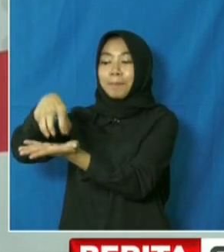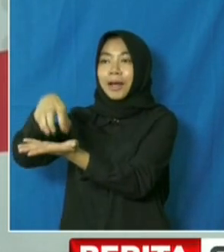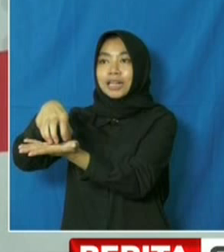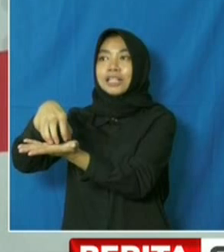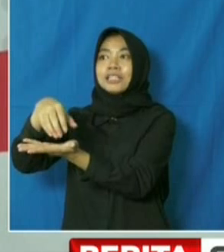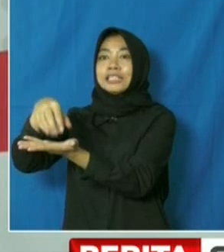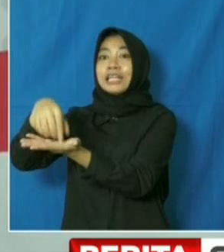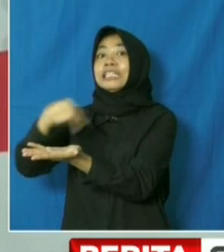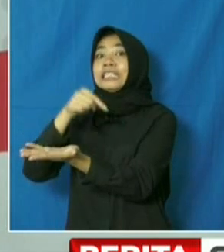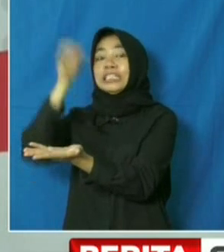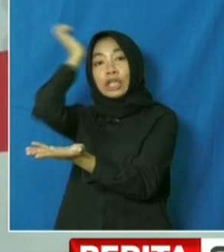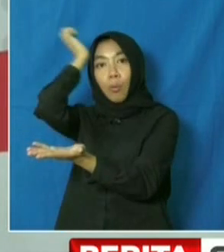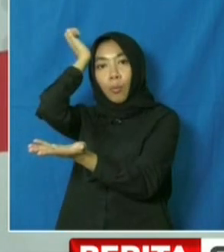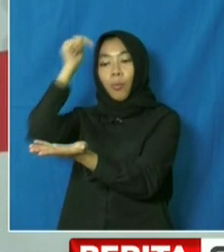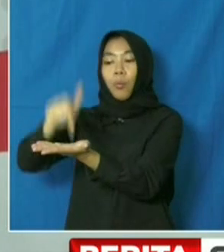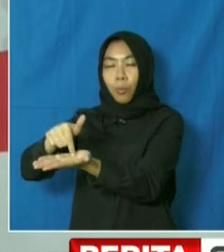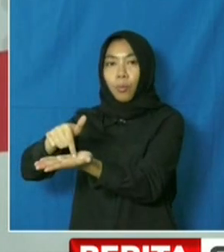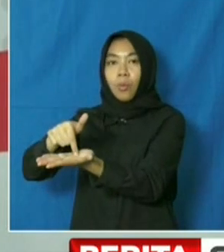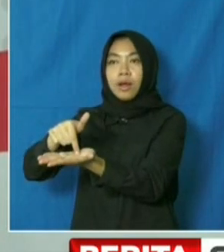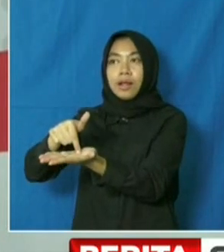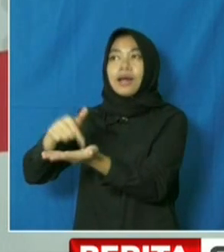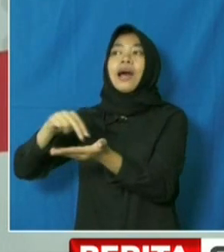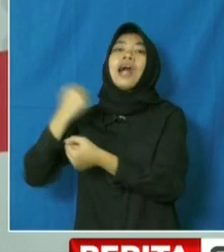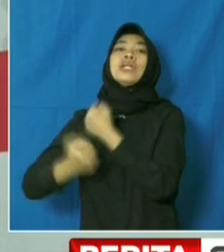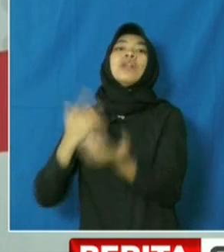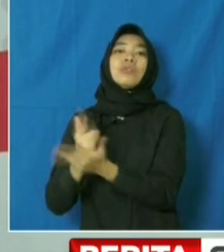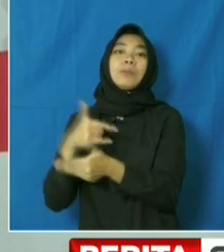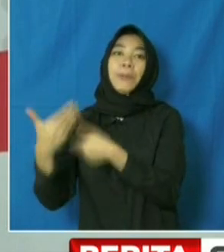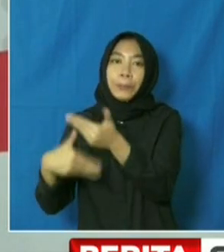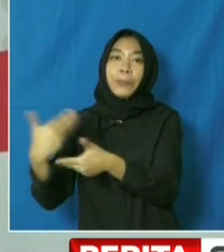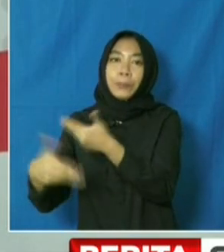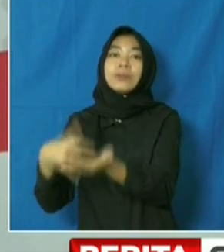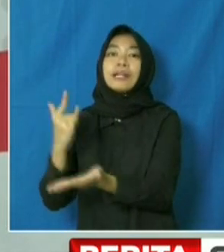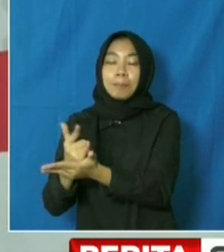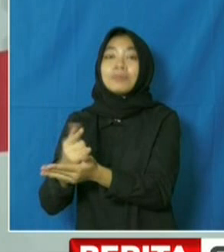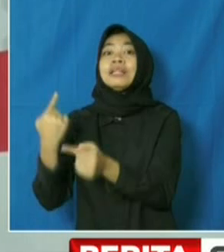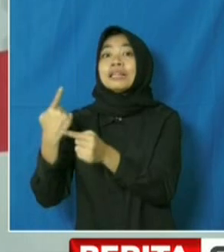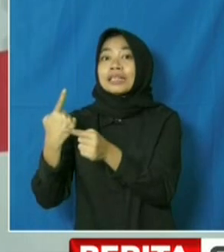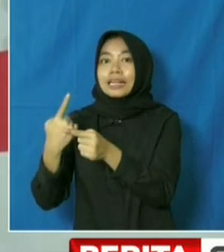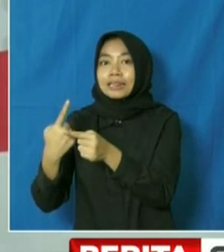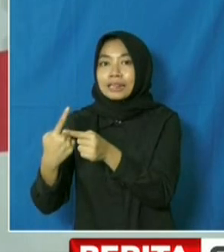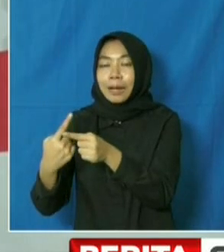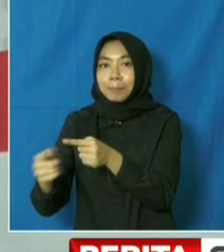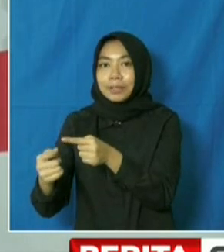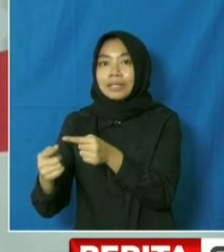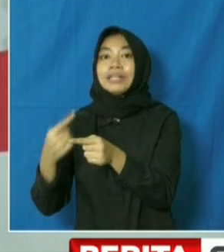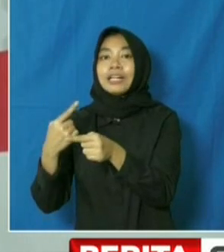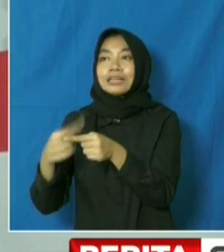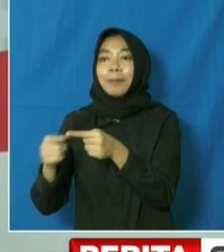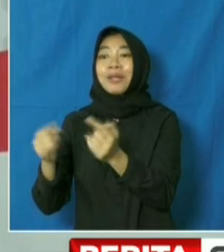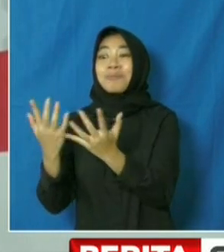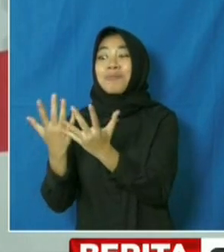zona hijau maka aktivitas berjalan sebagaimana biasa tetapi dengan Umi Fancy